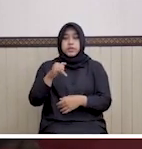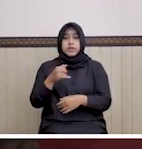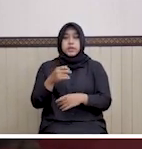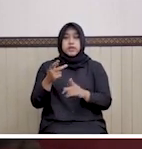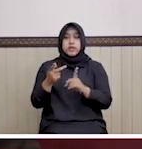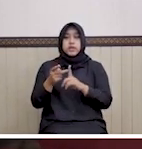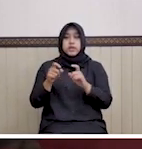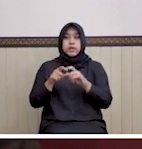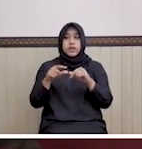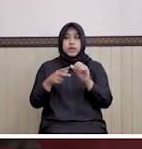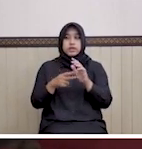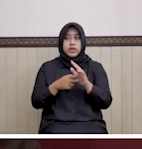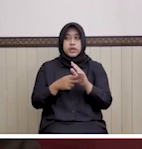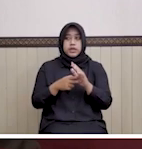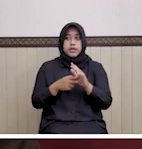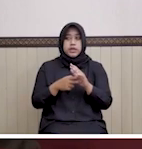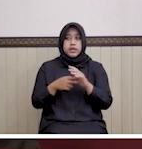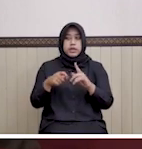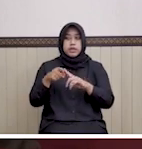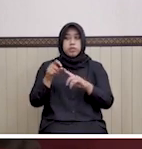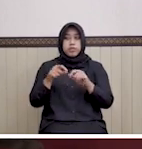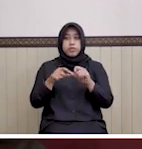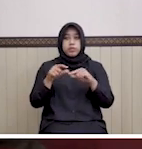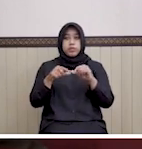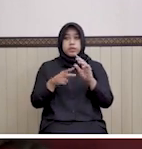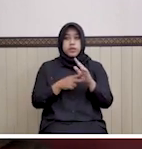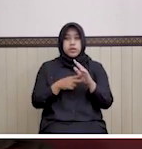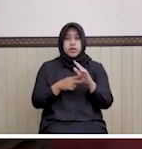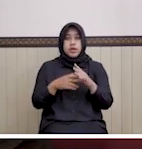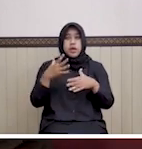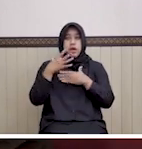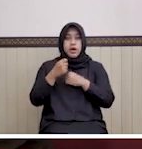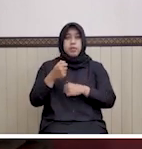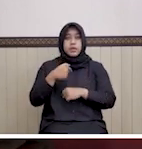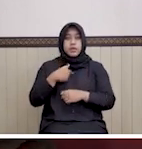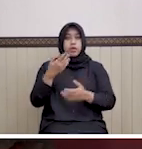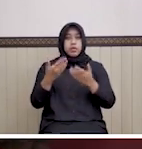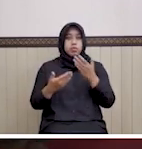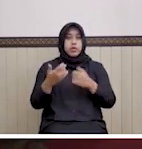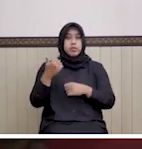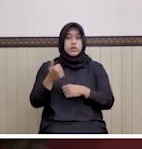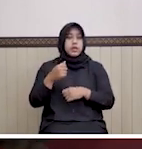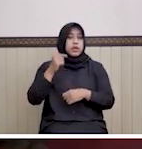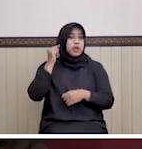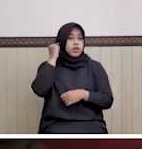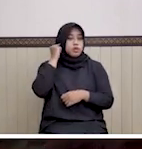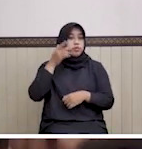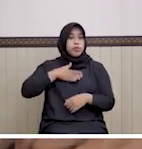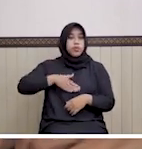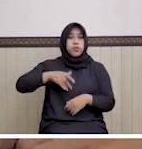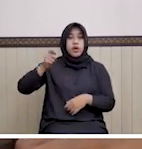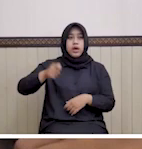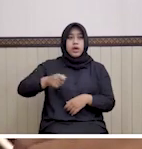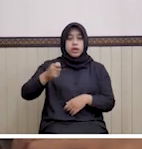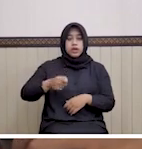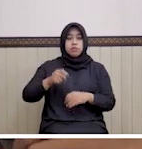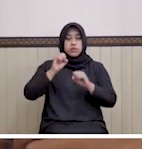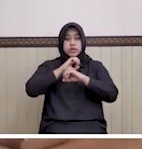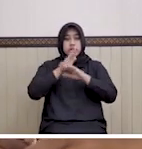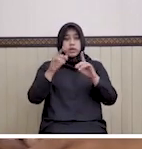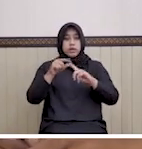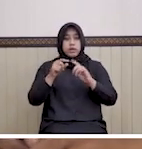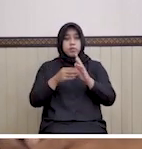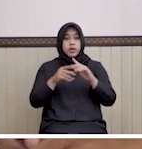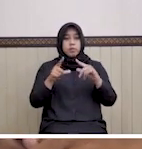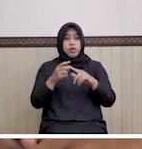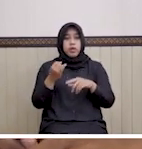hiasan di dalam putusan makanya harapan saya itu juga bisa mungkin nanti Ibu Hakim bisa menjelaskan Permana more satu